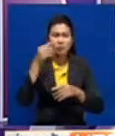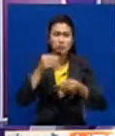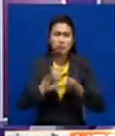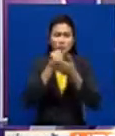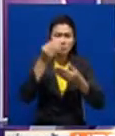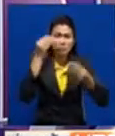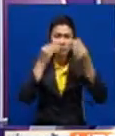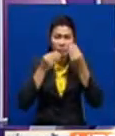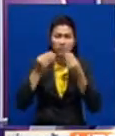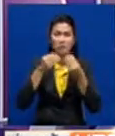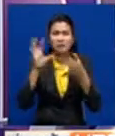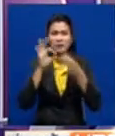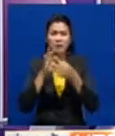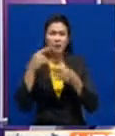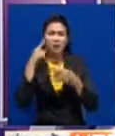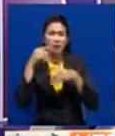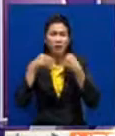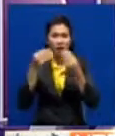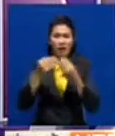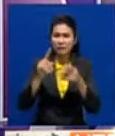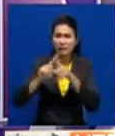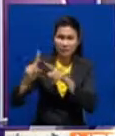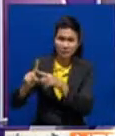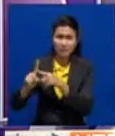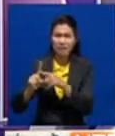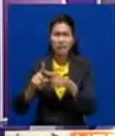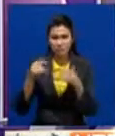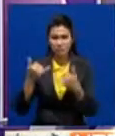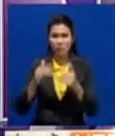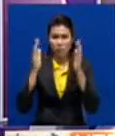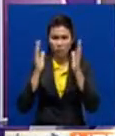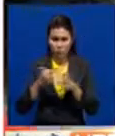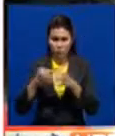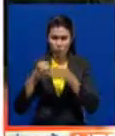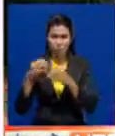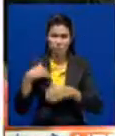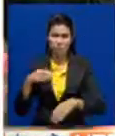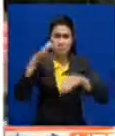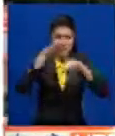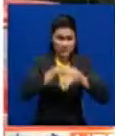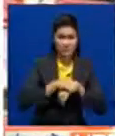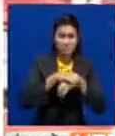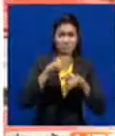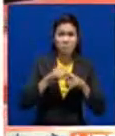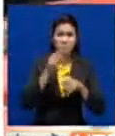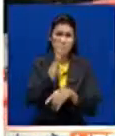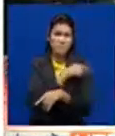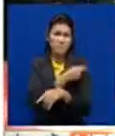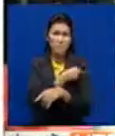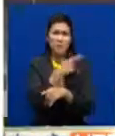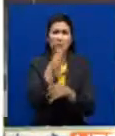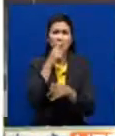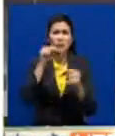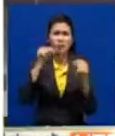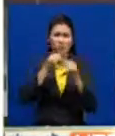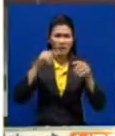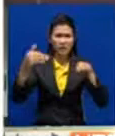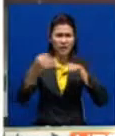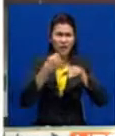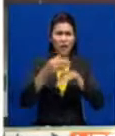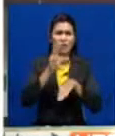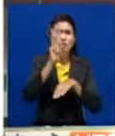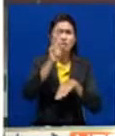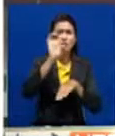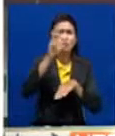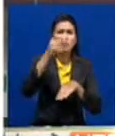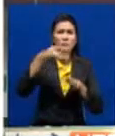กรมสนับสนุนบริการสุขภาพพร้อมผู้ที่เกี่ยวข้องนะคะเข้าจับกุมแพทย์ในคลินิกเสริมความงามแถววิภาวดีคะหลังจาก